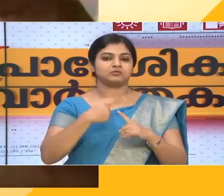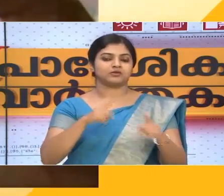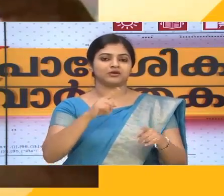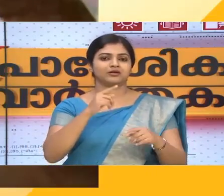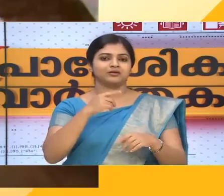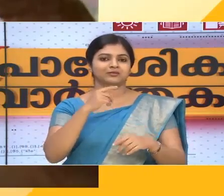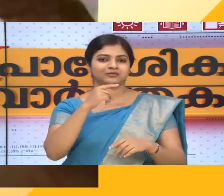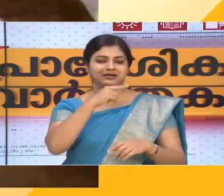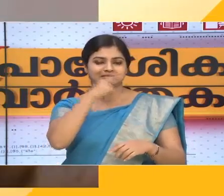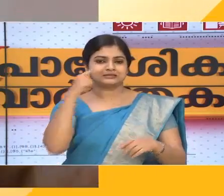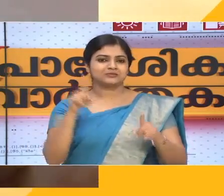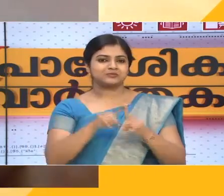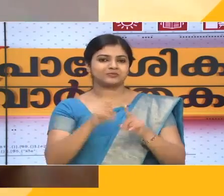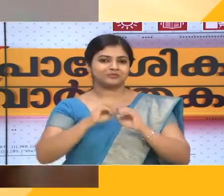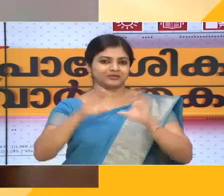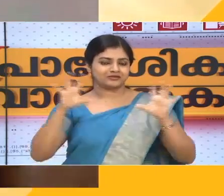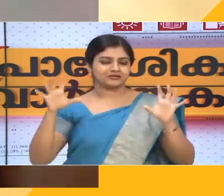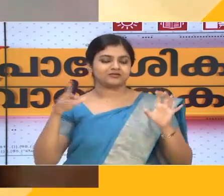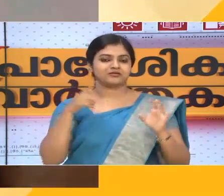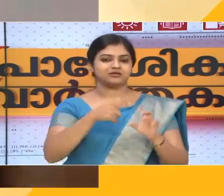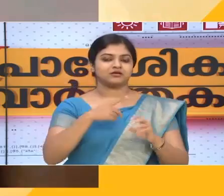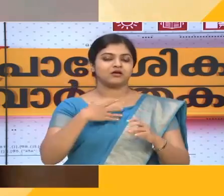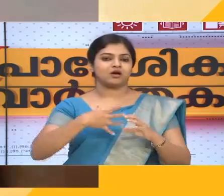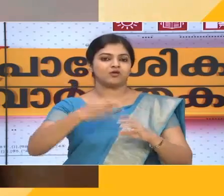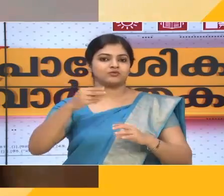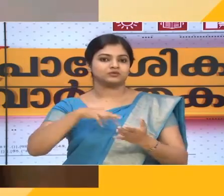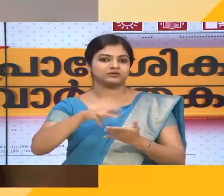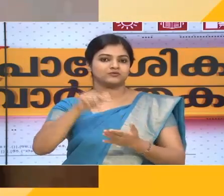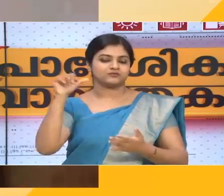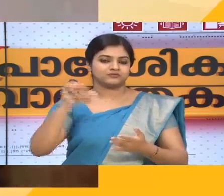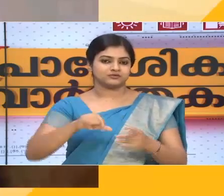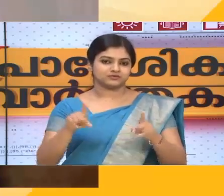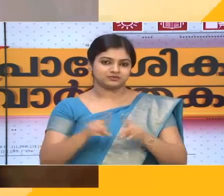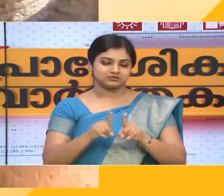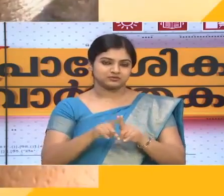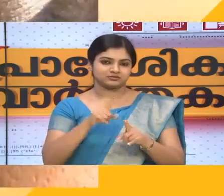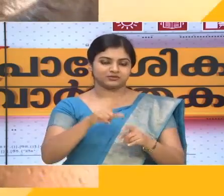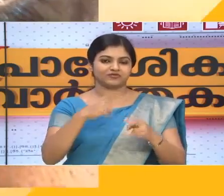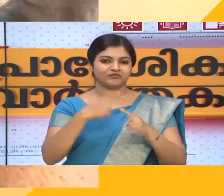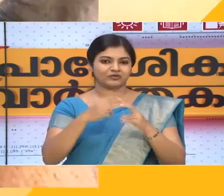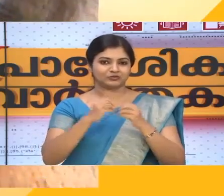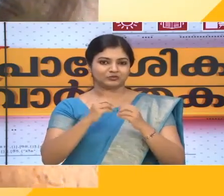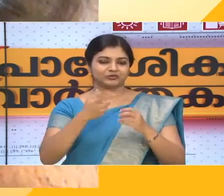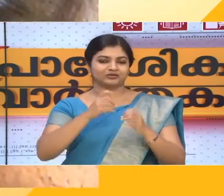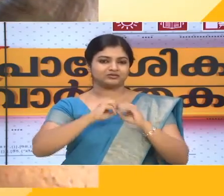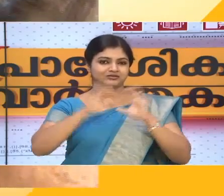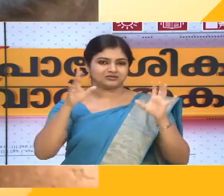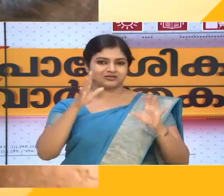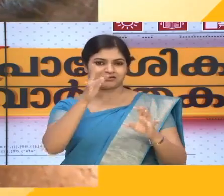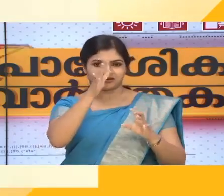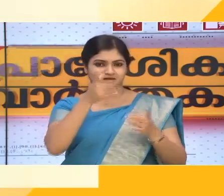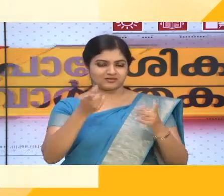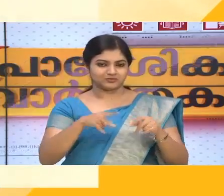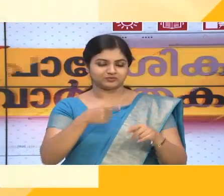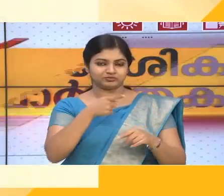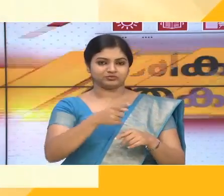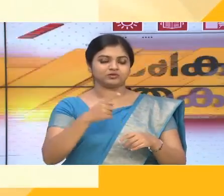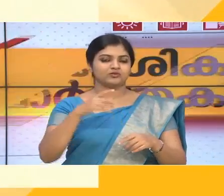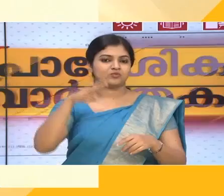മാതാവിനും പുറത്തേക്കിറങ്ങാൻ കഴിയാത്ത സ്ഥിതിയിലാണ്. സോഷ്യൽ മീഡിയ വഴിയുള്ള വ്യാജാരോപണങ്ങൾക്കെതിരെ ഇയാൾ ജില്ലാ പോലീസ് മേധാവിക്ക് പരാതി